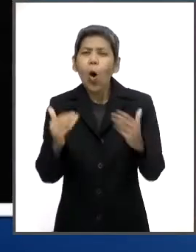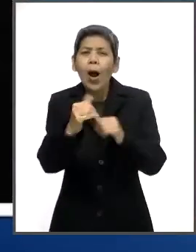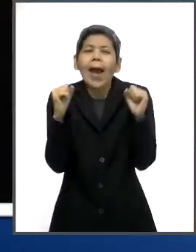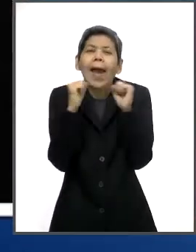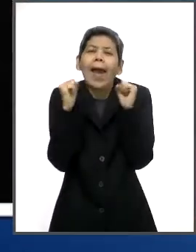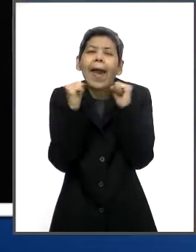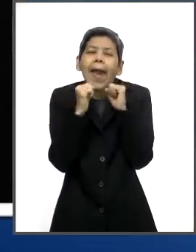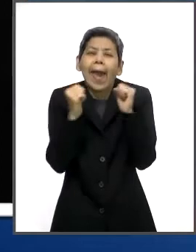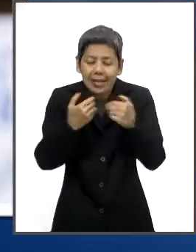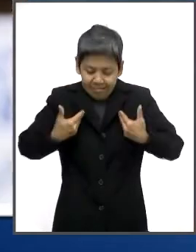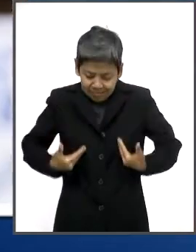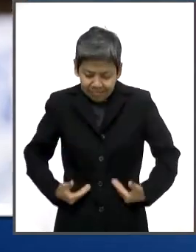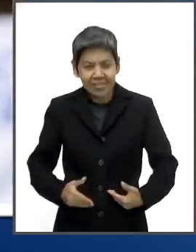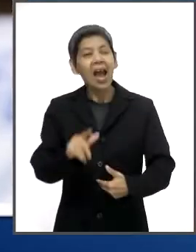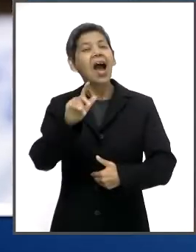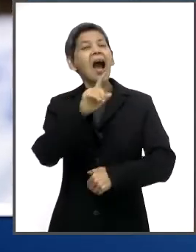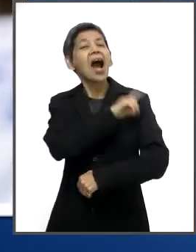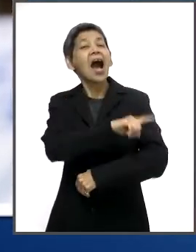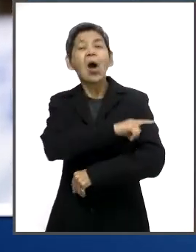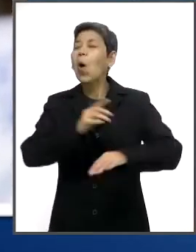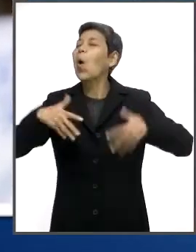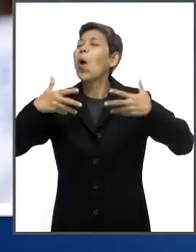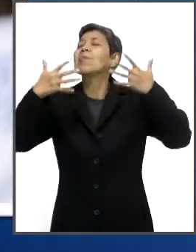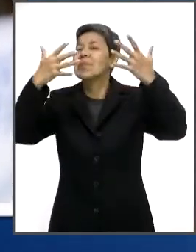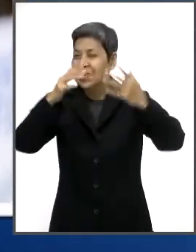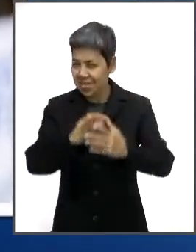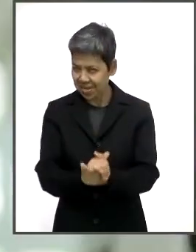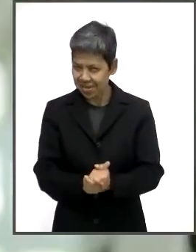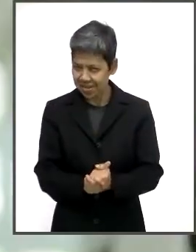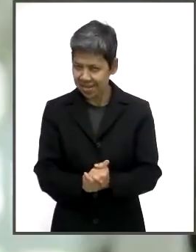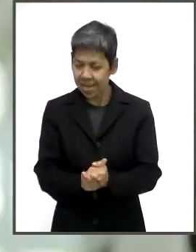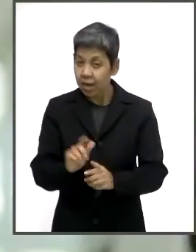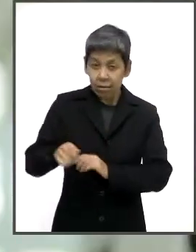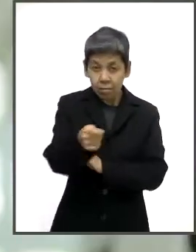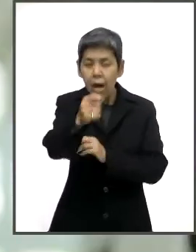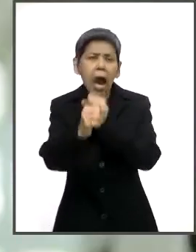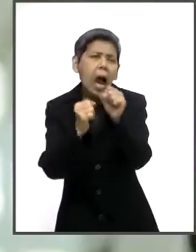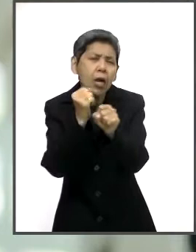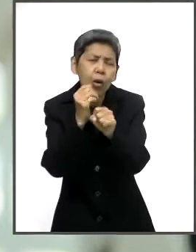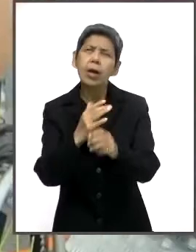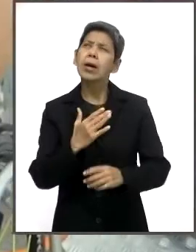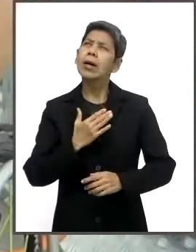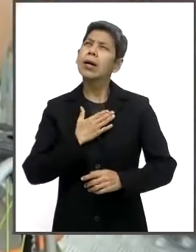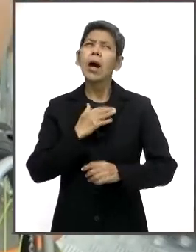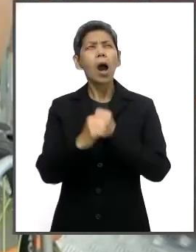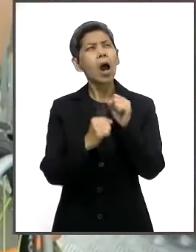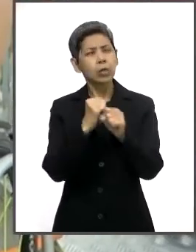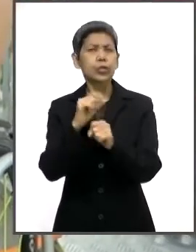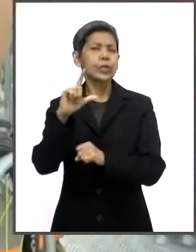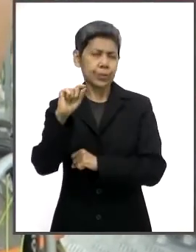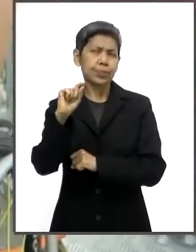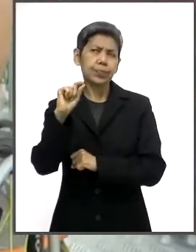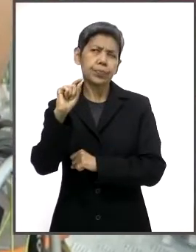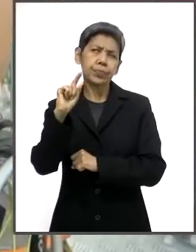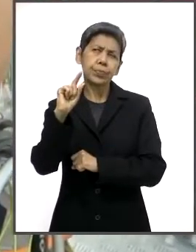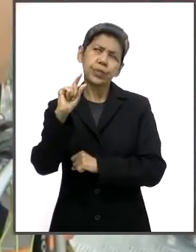ะเป็นห้องแอร์อะไรอย่างเงี้ยชุดก็สีขาวอะไรอย่างเงี้ย ไม่ร้อนด้วย ค่ะใช่ประเด็น แล้วตอนที่เริ่มฟันดาบตอนนั้นพี่อายุเท่าไหร่แล้ว ตอนนั้นน่าจะประมาณ